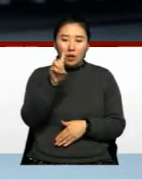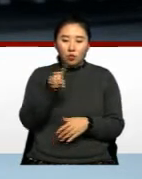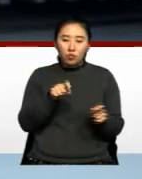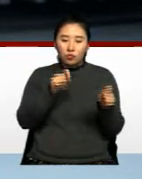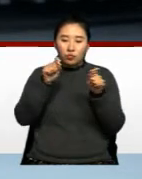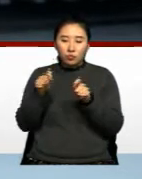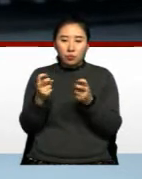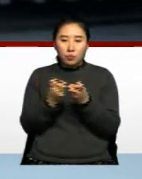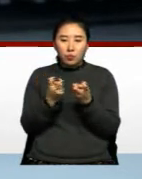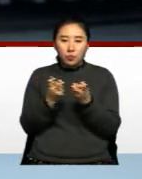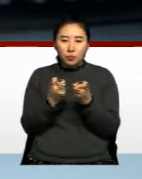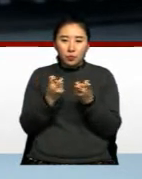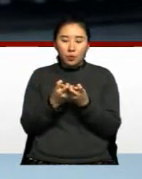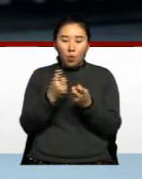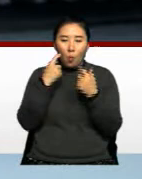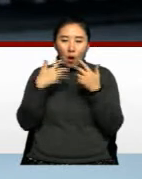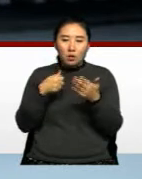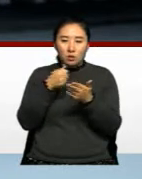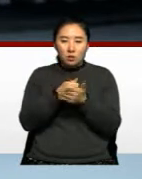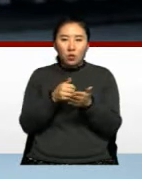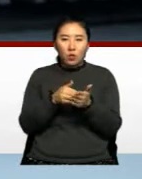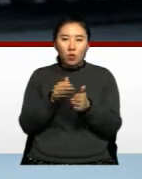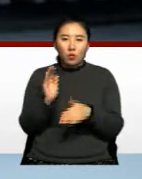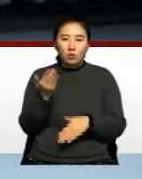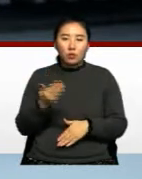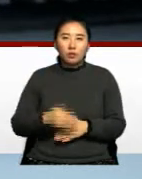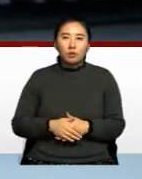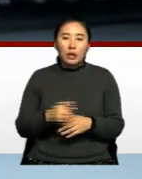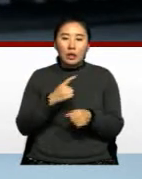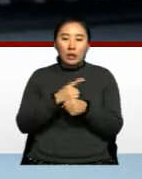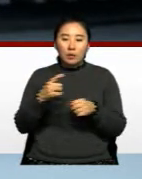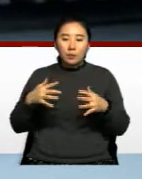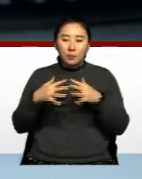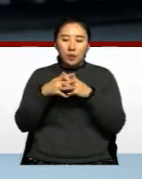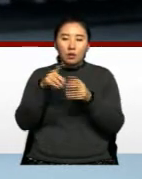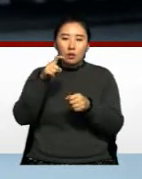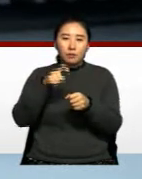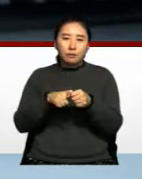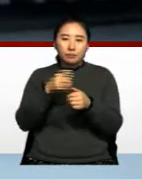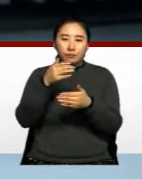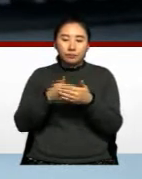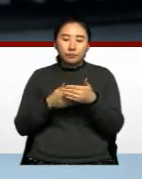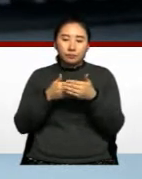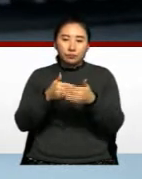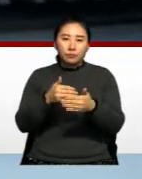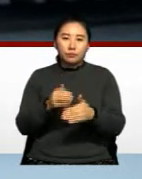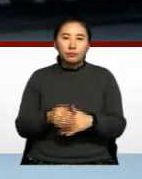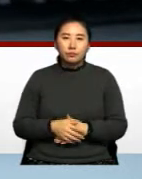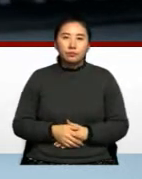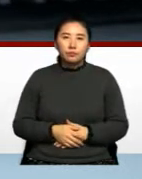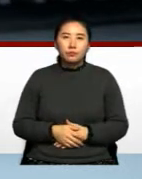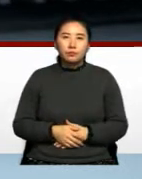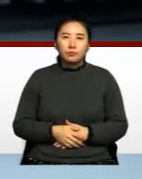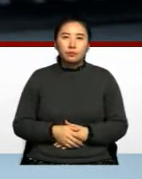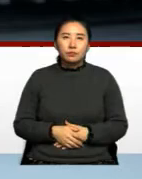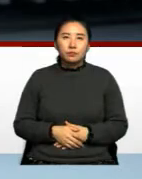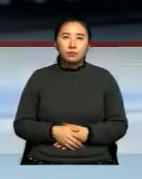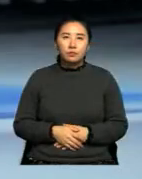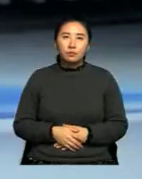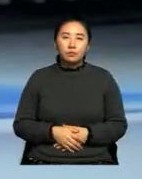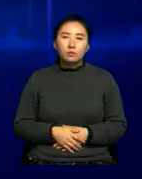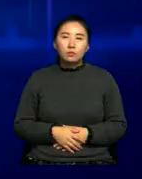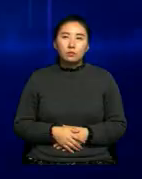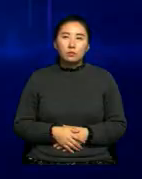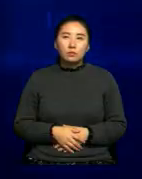연장하는 방안이 사실상 확정됐습니다 내년 말 착공을 목표로 남은 절차가 추진됩니다 보도에 전진하기